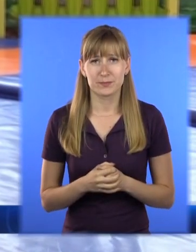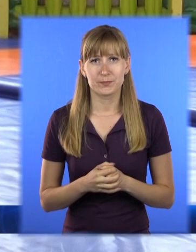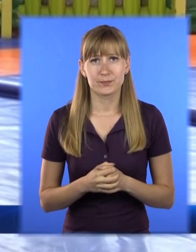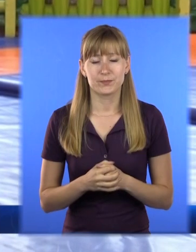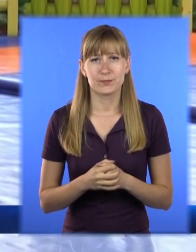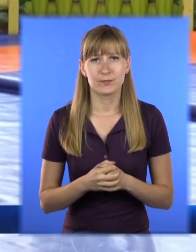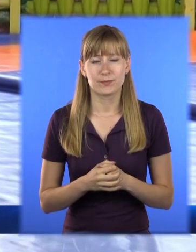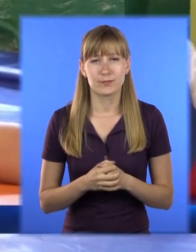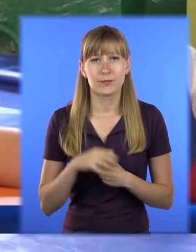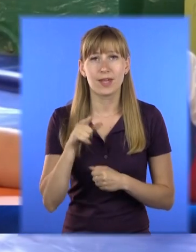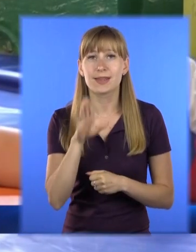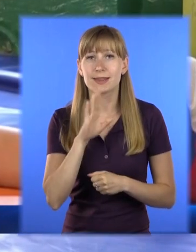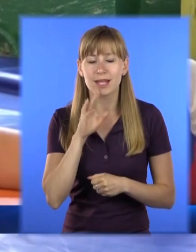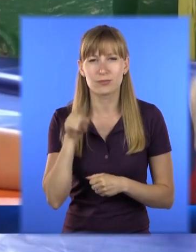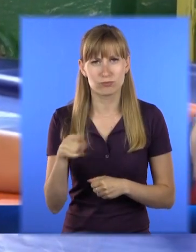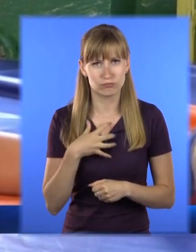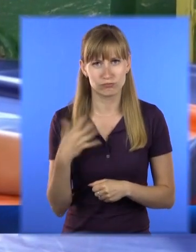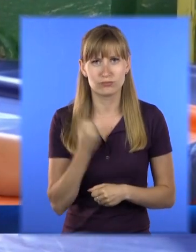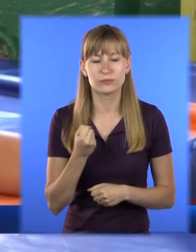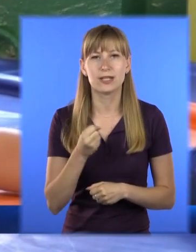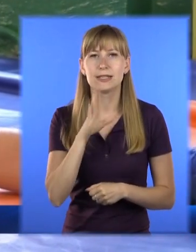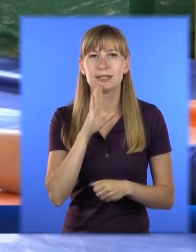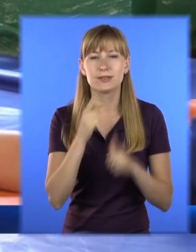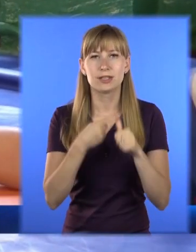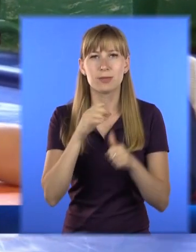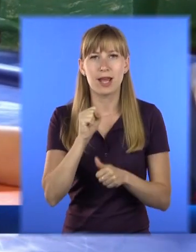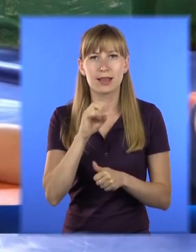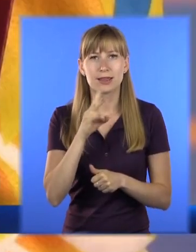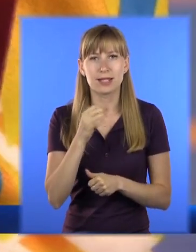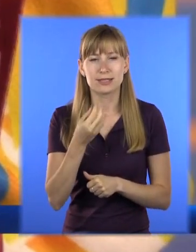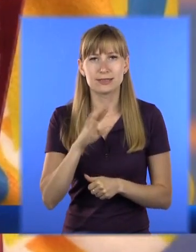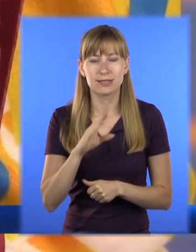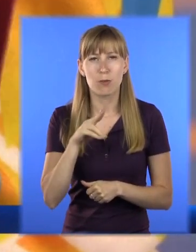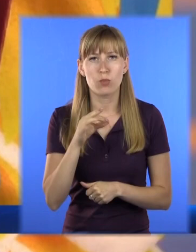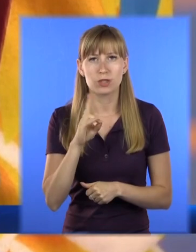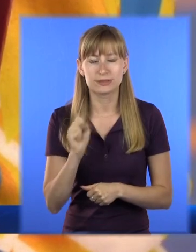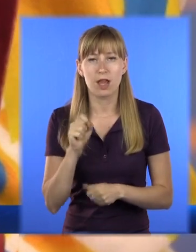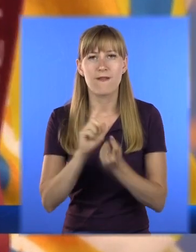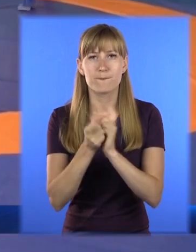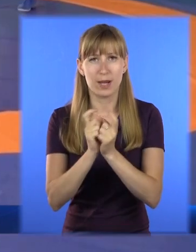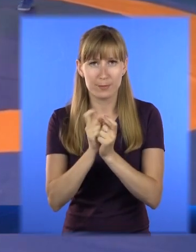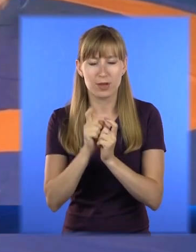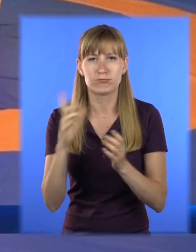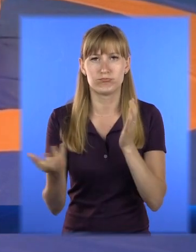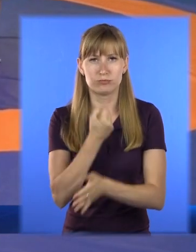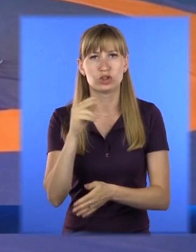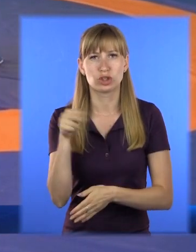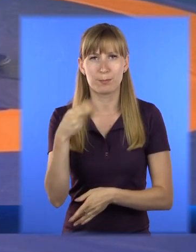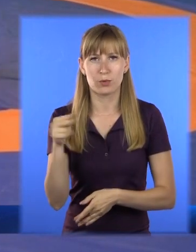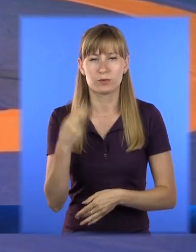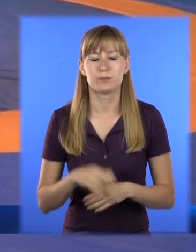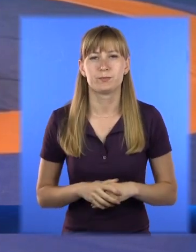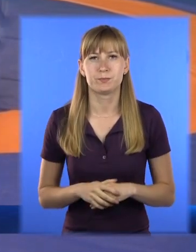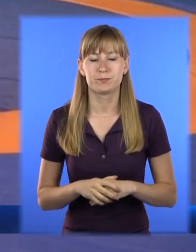Велика сила духу у маленькій дівчинці. Анастасія Польська стала чемпіонкою Європи з вільної боротьби.